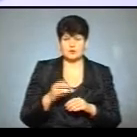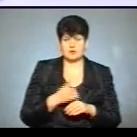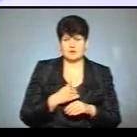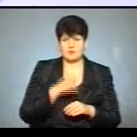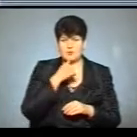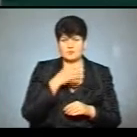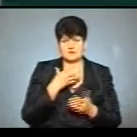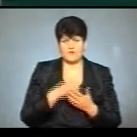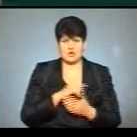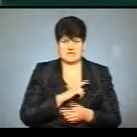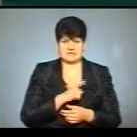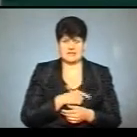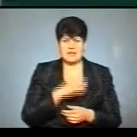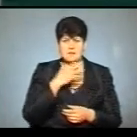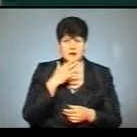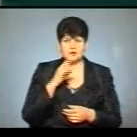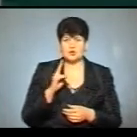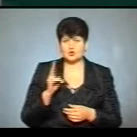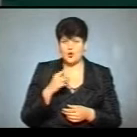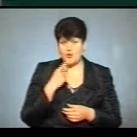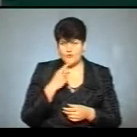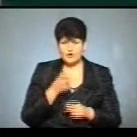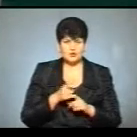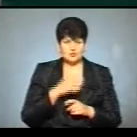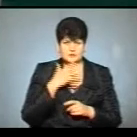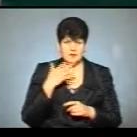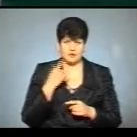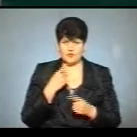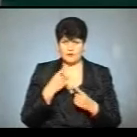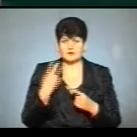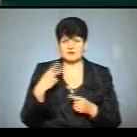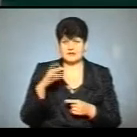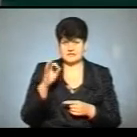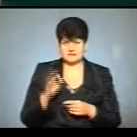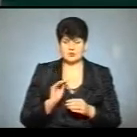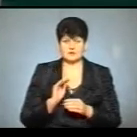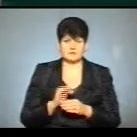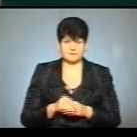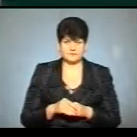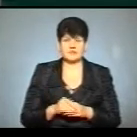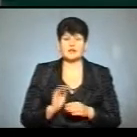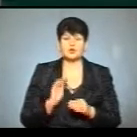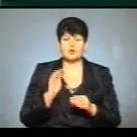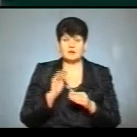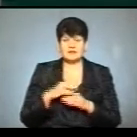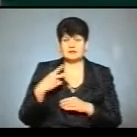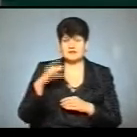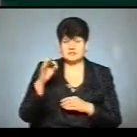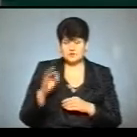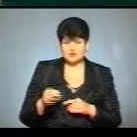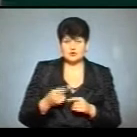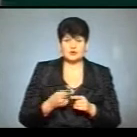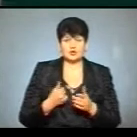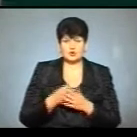спробувати свої сили. Багато хто говорить, і то дуже багато говорить, про 20% до доплати. Доплата, 20% доплата